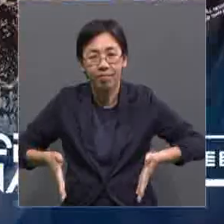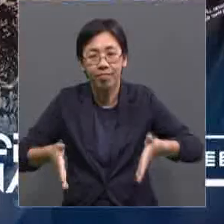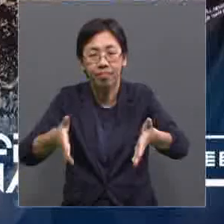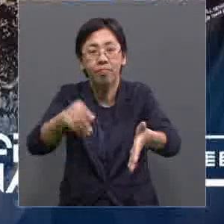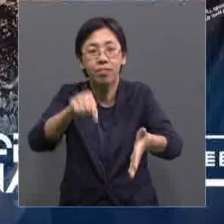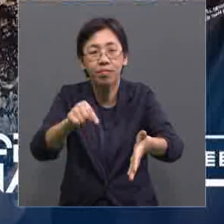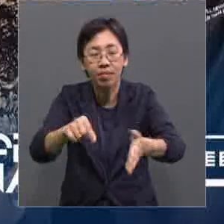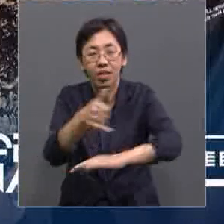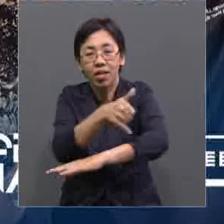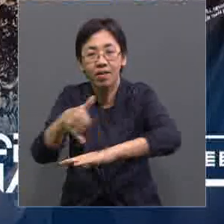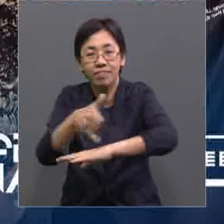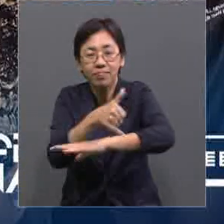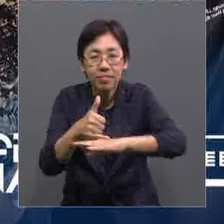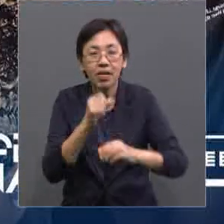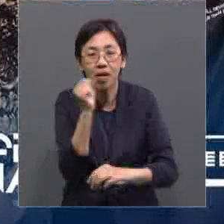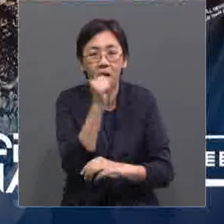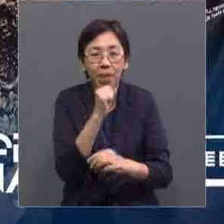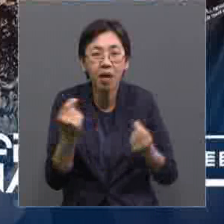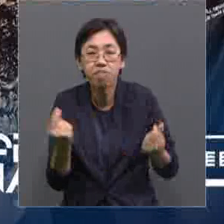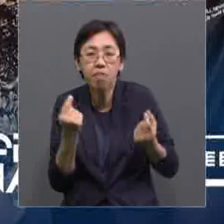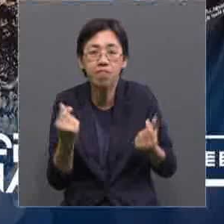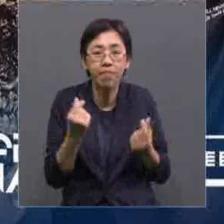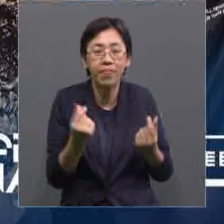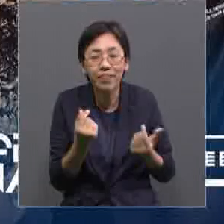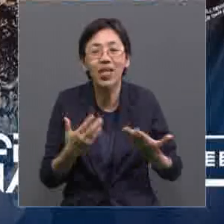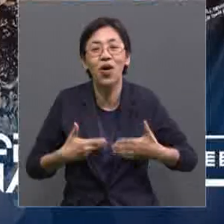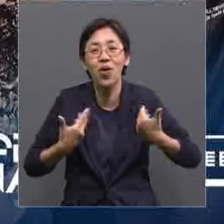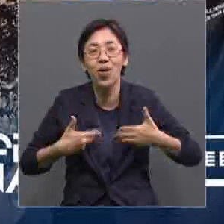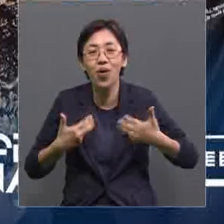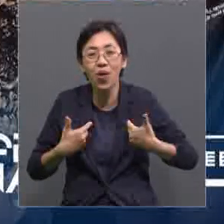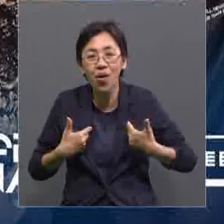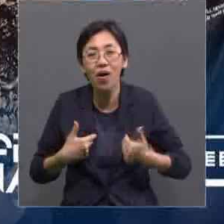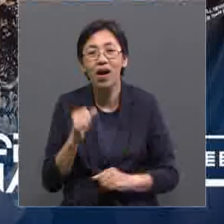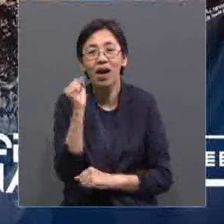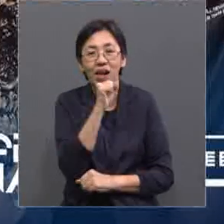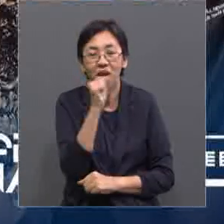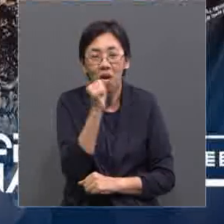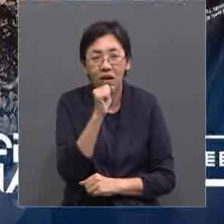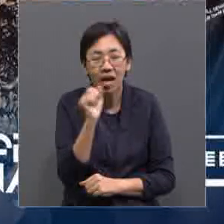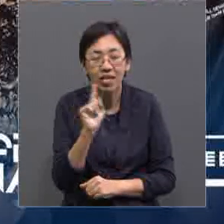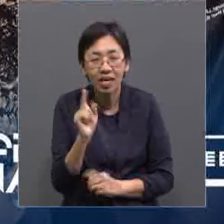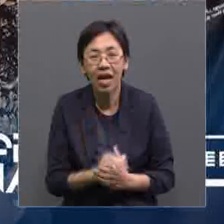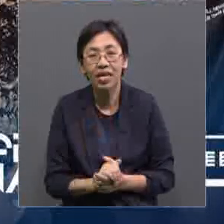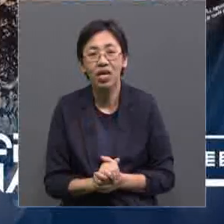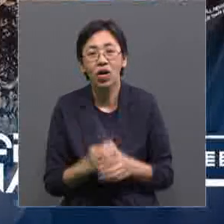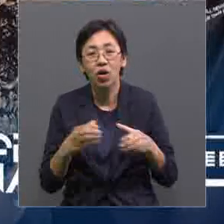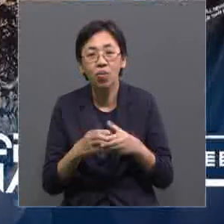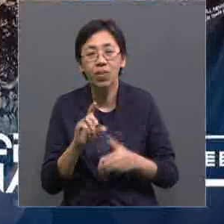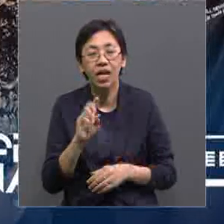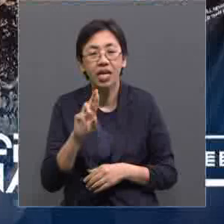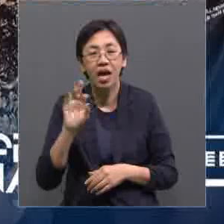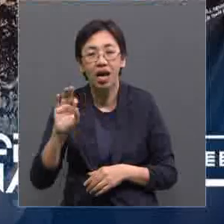พบกับเวทีแสงสีเสียงจัดเต็มกับกิจกรรมบนเวทีคอนเสิร์ตจากศิลปินต่างๆไม่ว่าจะเป็นวงด็อกเตอร์ฟูก